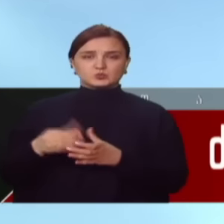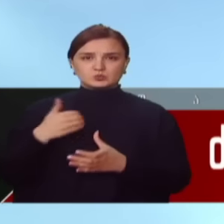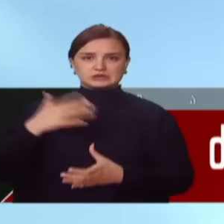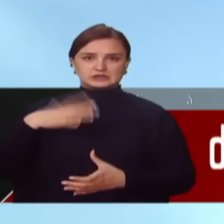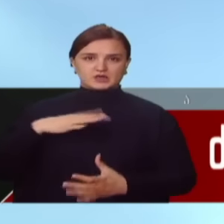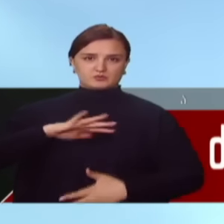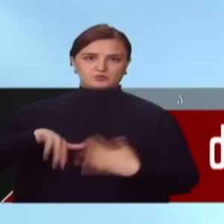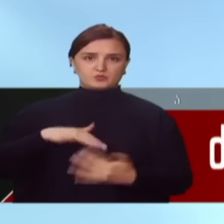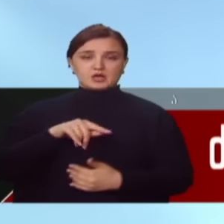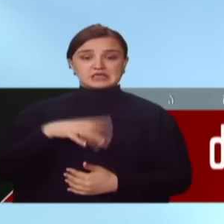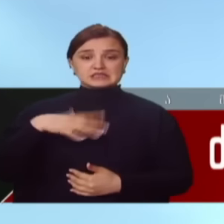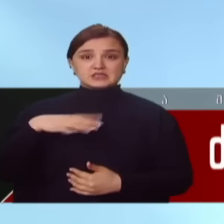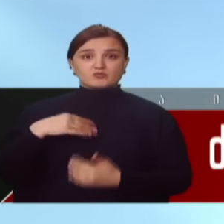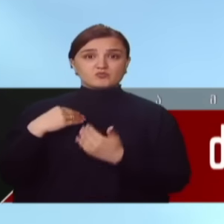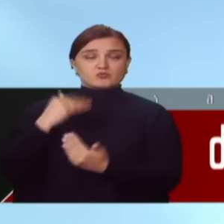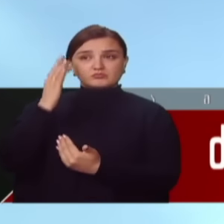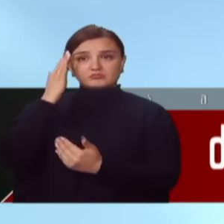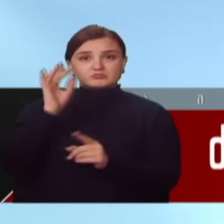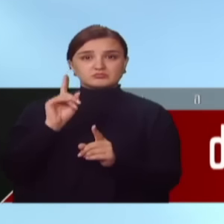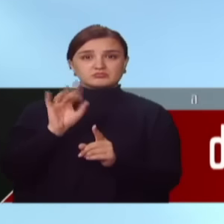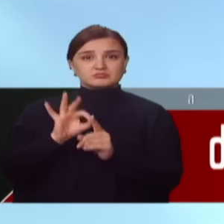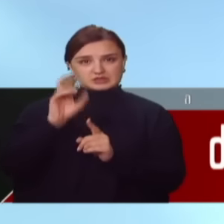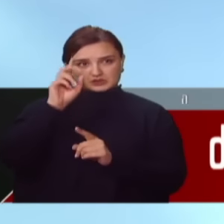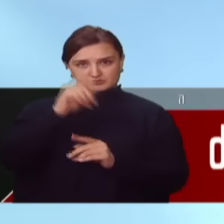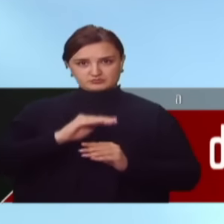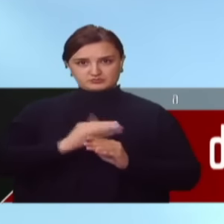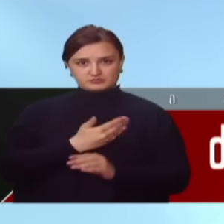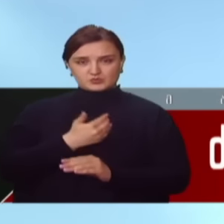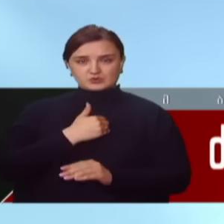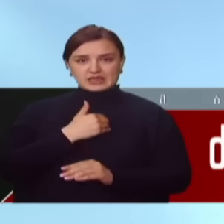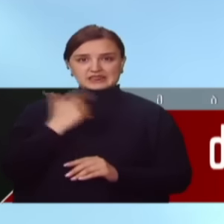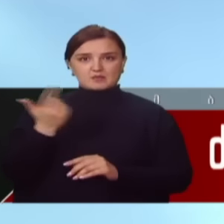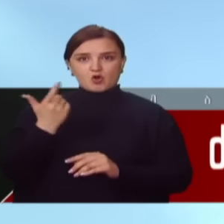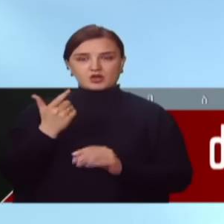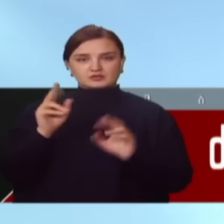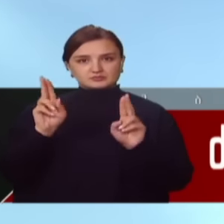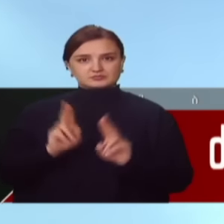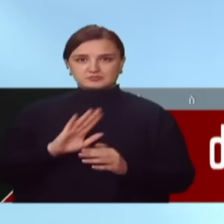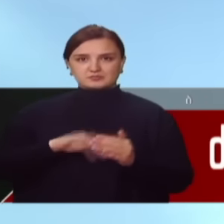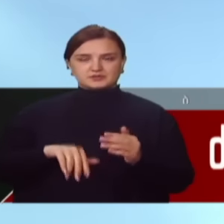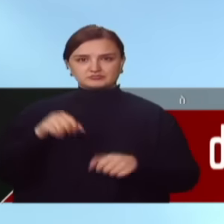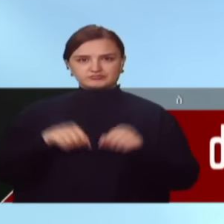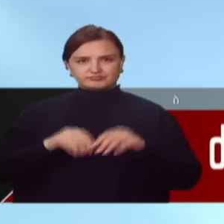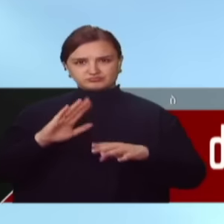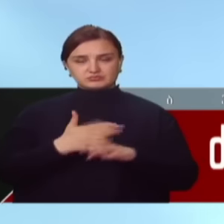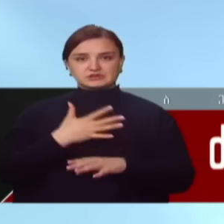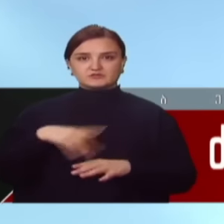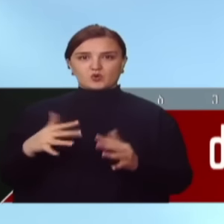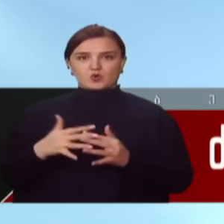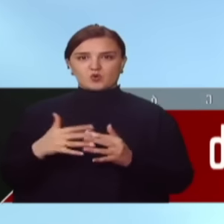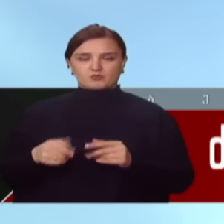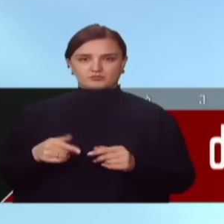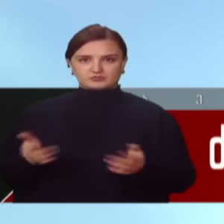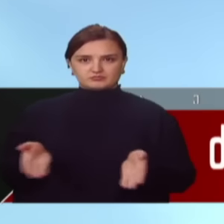არევა არის მისი მიზანი საბოლოო ჯამში არის ხელისუფლების არადემოკრატიული გზით ხელში ჩაგდება და ამ ქვეყნის ომში გადაგდება. ეს